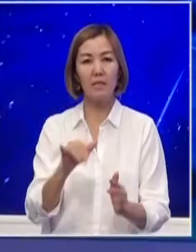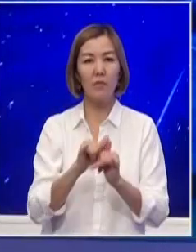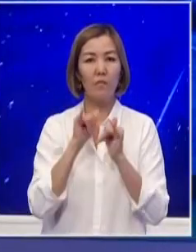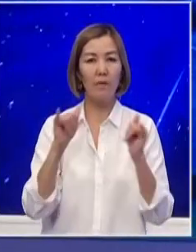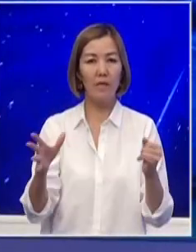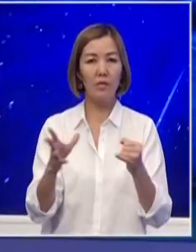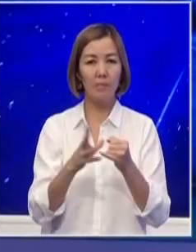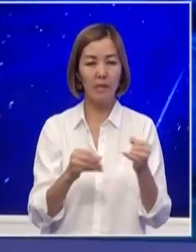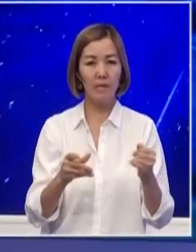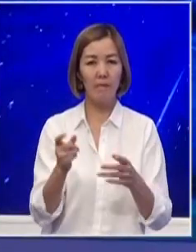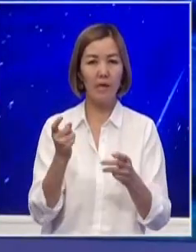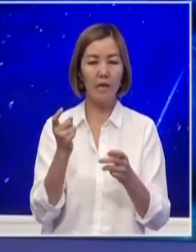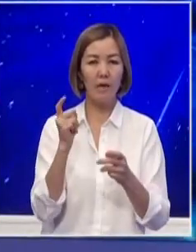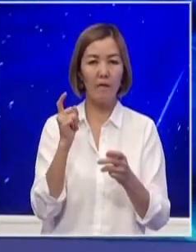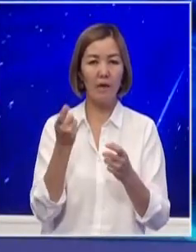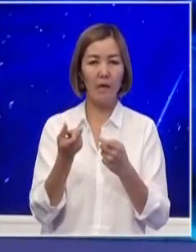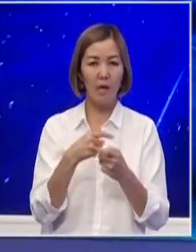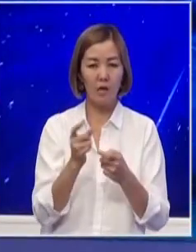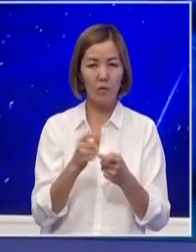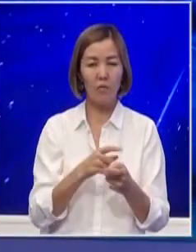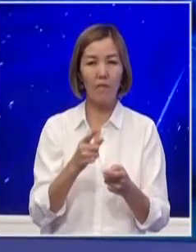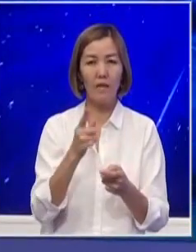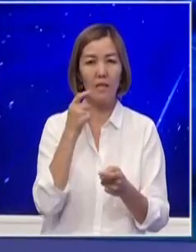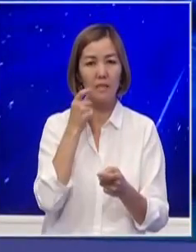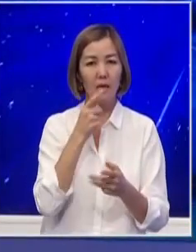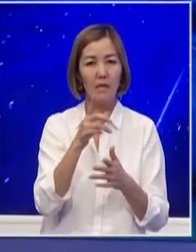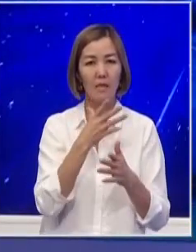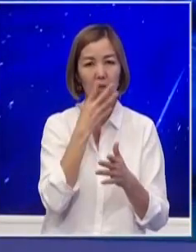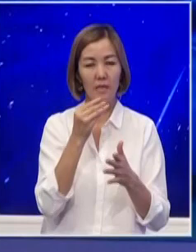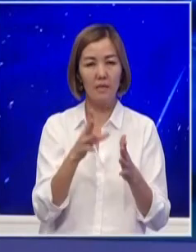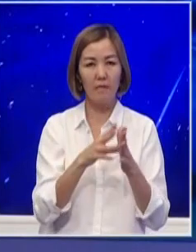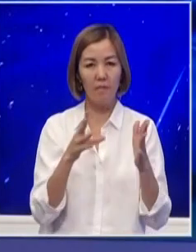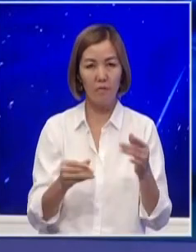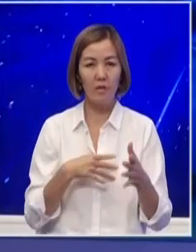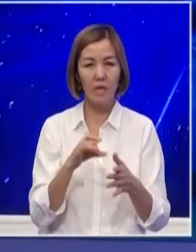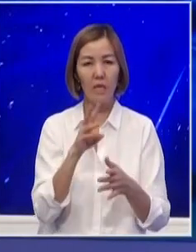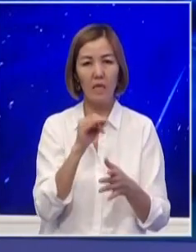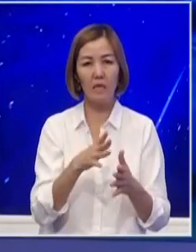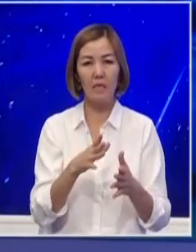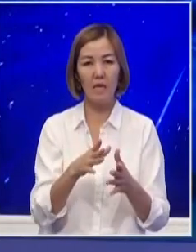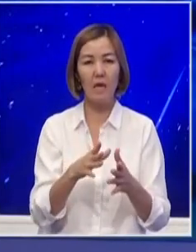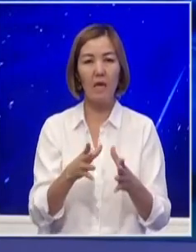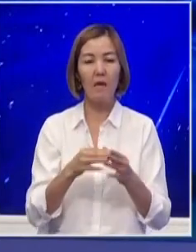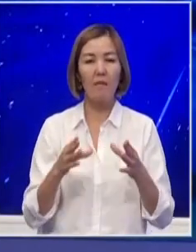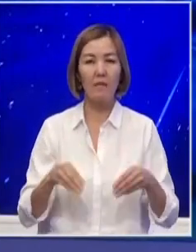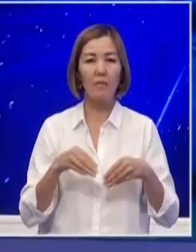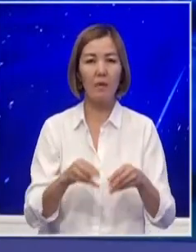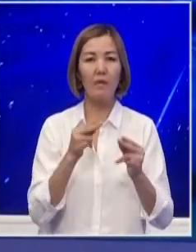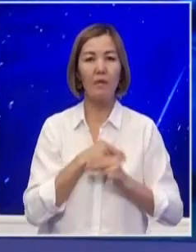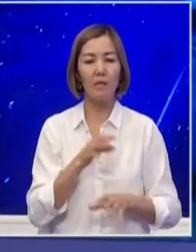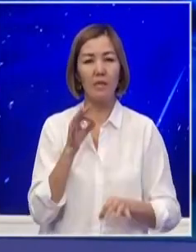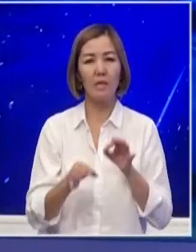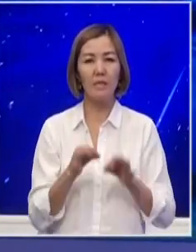Казахстане увеличились посевы картофеля, сахарной свеклы и риса. Предварительные итоги проведения весенних полевых работ рассмотрены на